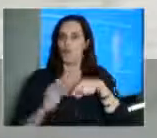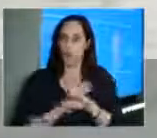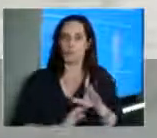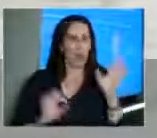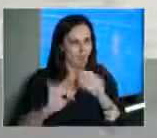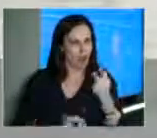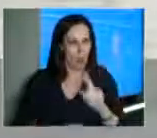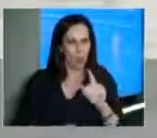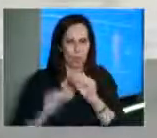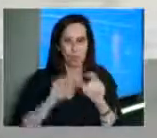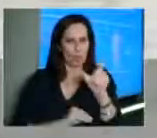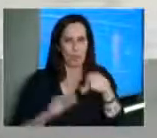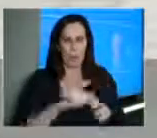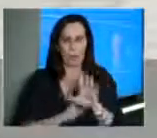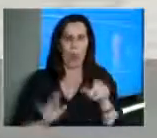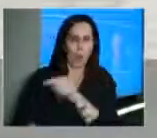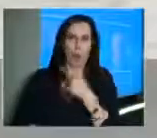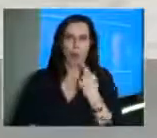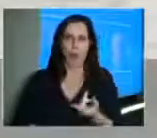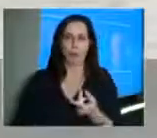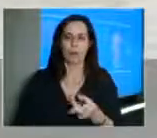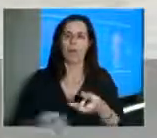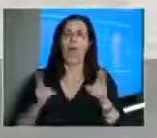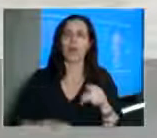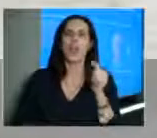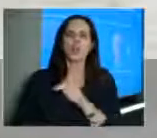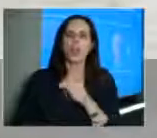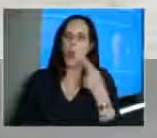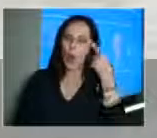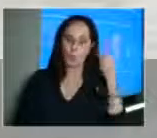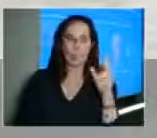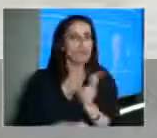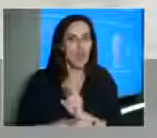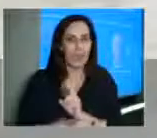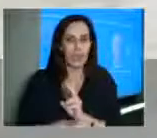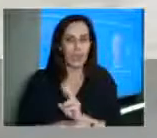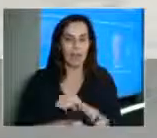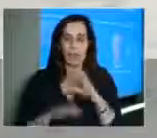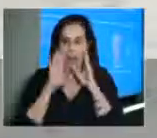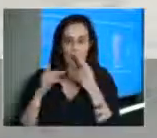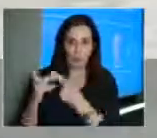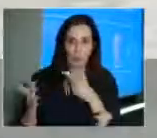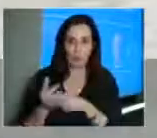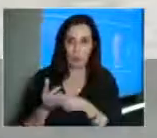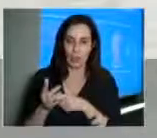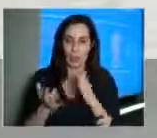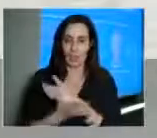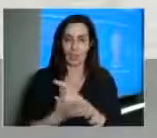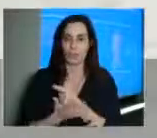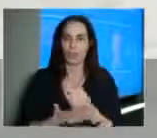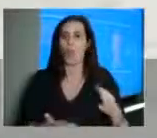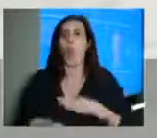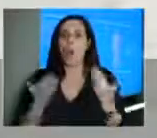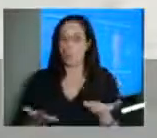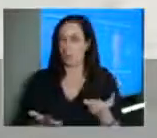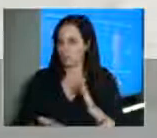אף אחד לא משתמש במילה הזאת חוץ ממנו. היכולת שלו להמציא איזה שקר ואז להאמין לעצמו כדי להיות, להחליט שהוא קורבן,